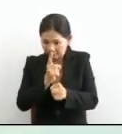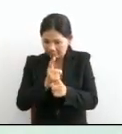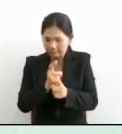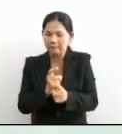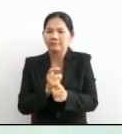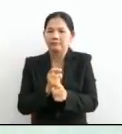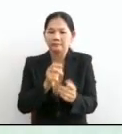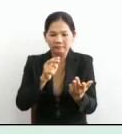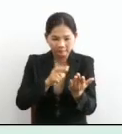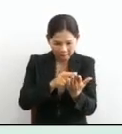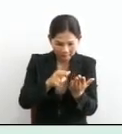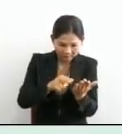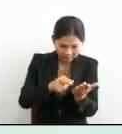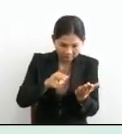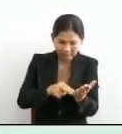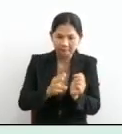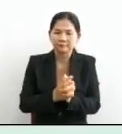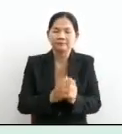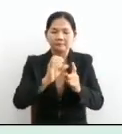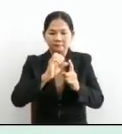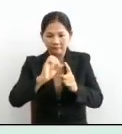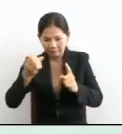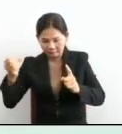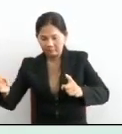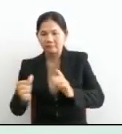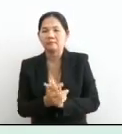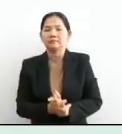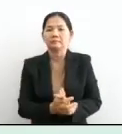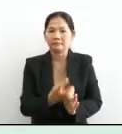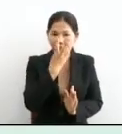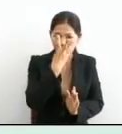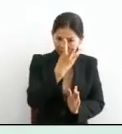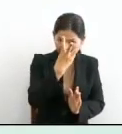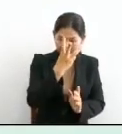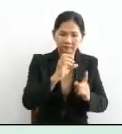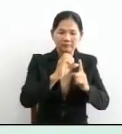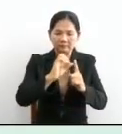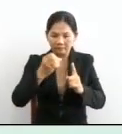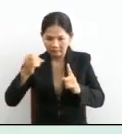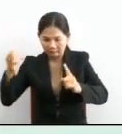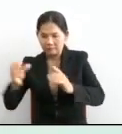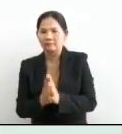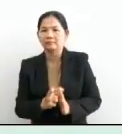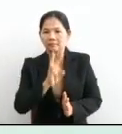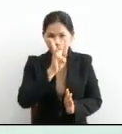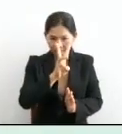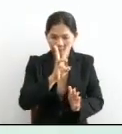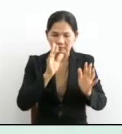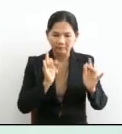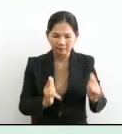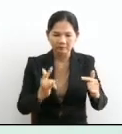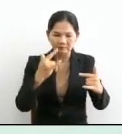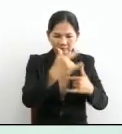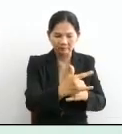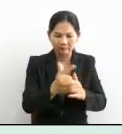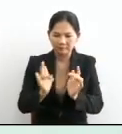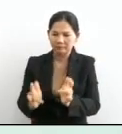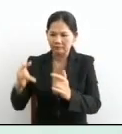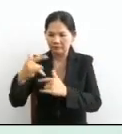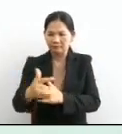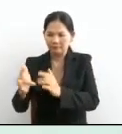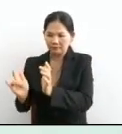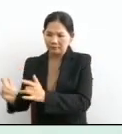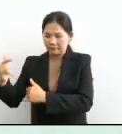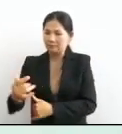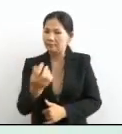áp tạ bọt. Chà. Chẳng một ba dưỡng. Miên đào tái. Bây lập ba nha con. Hay có miên bây bỏ áp đài. Chẳng dưỡng mưa. Bỏ áp tìm mùi